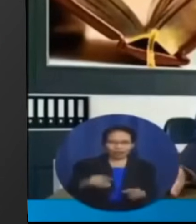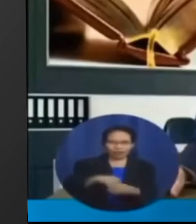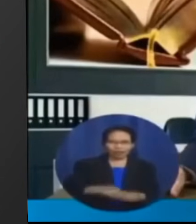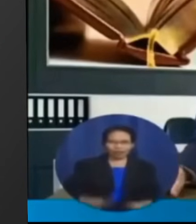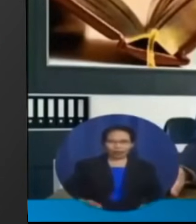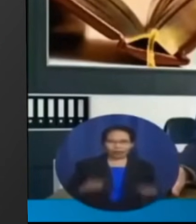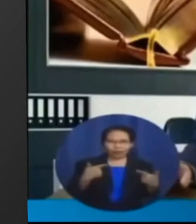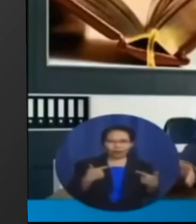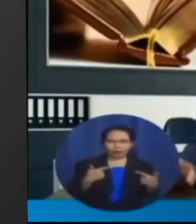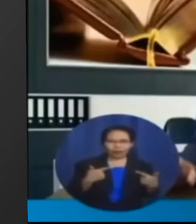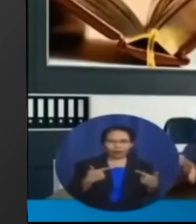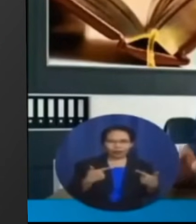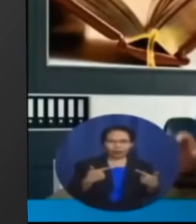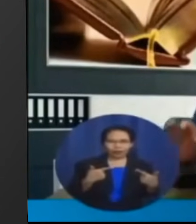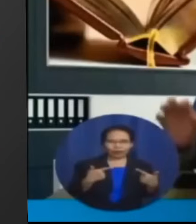in life.